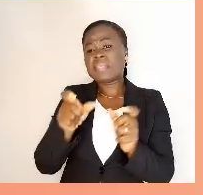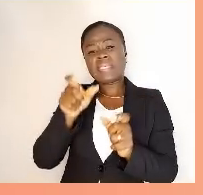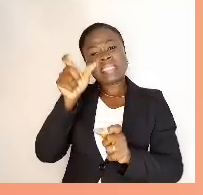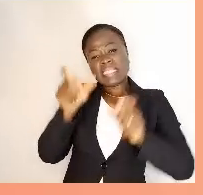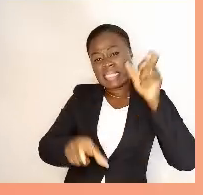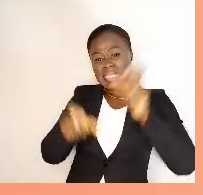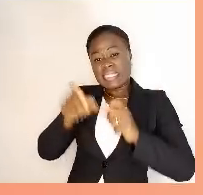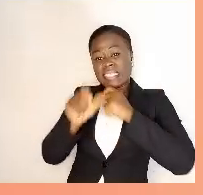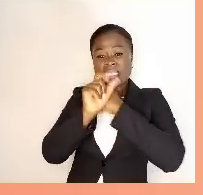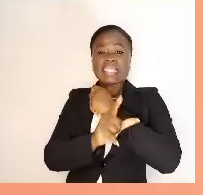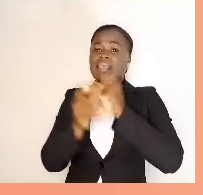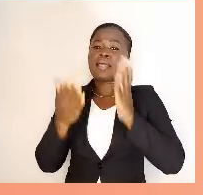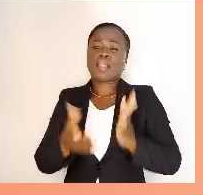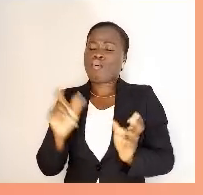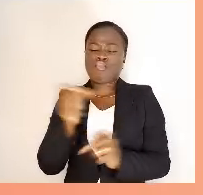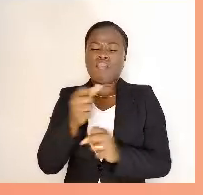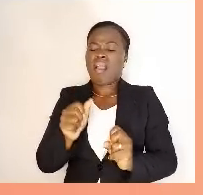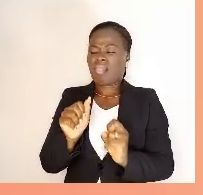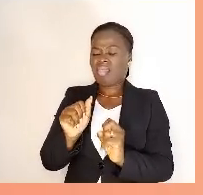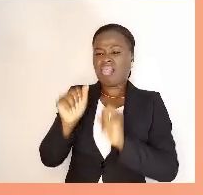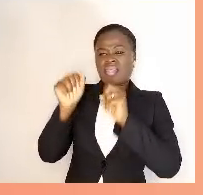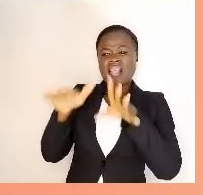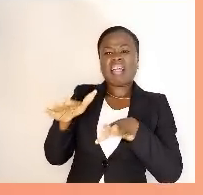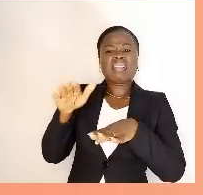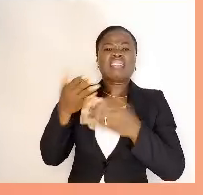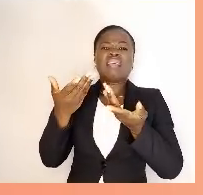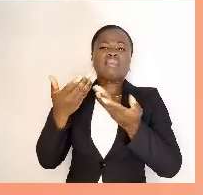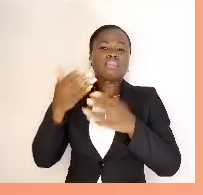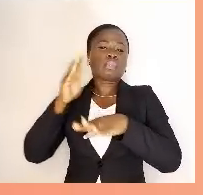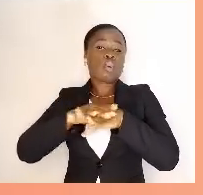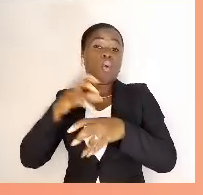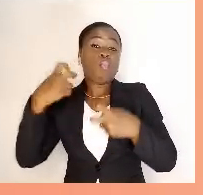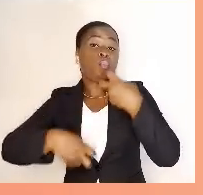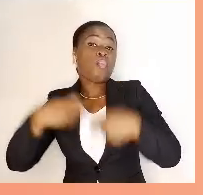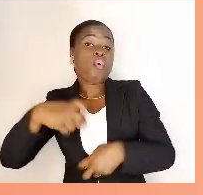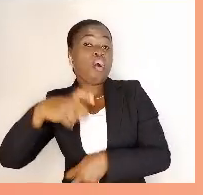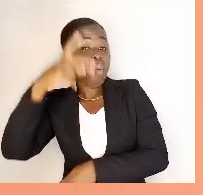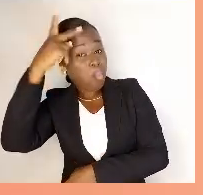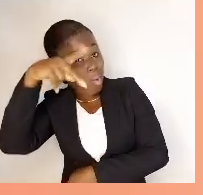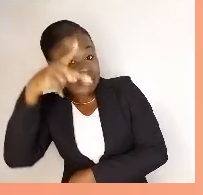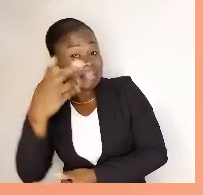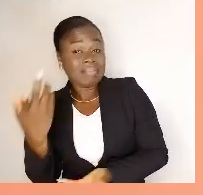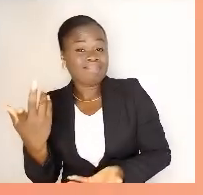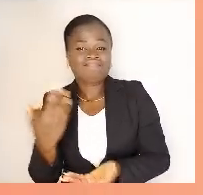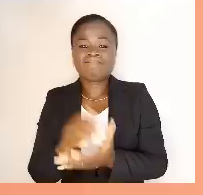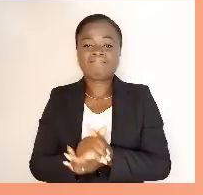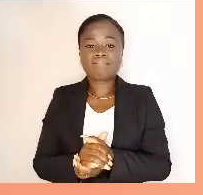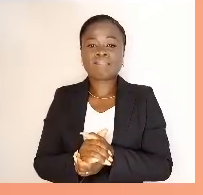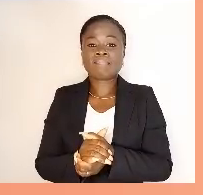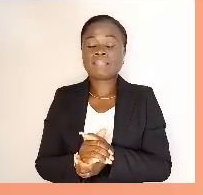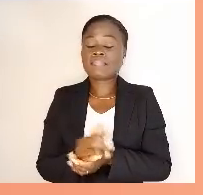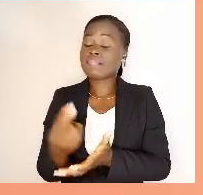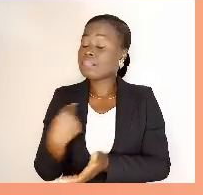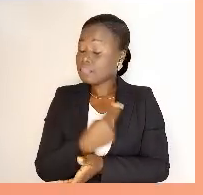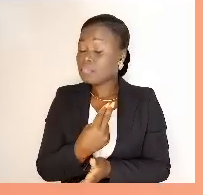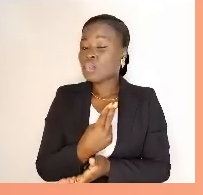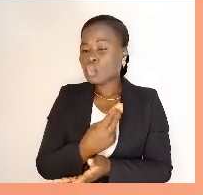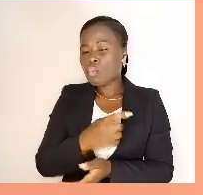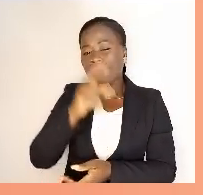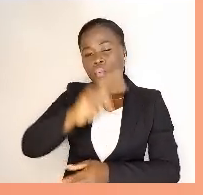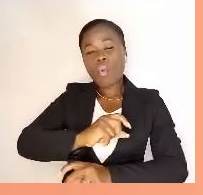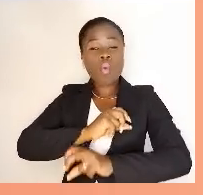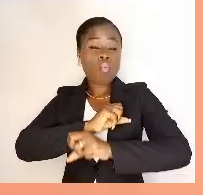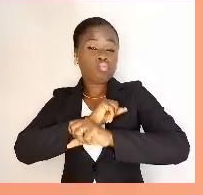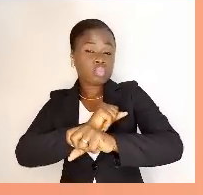La vie de nos concitoyens ne peut être sacrifiée sous l'autel d'intérêts politiques.